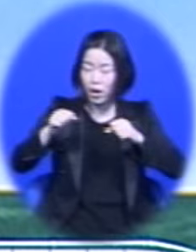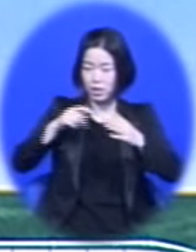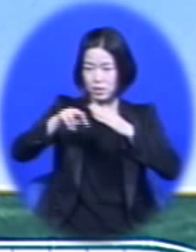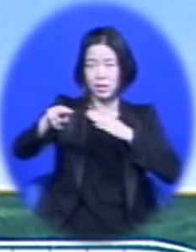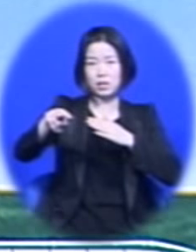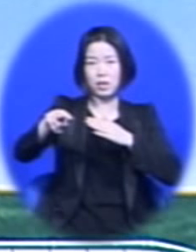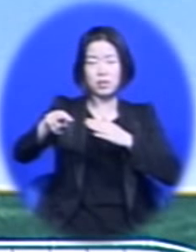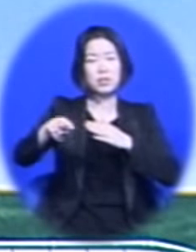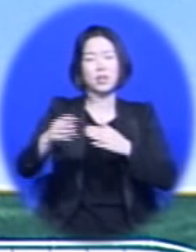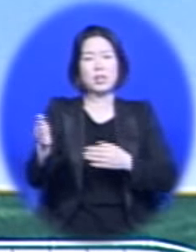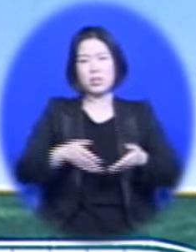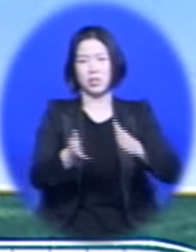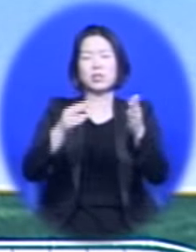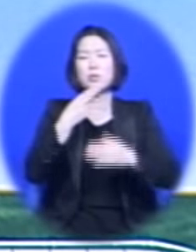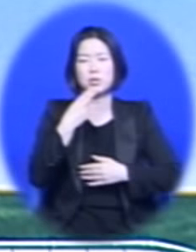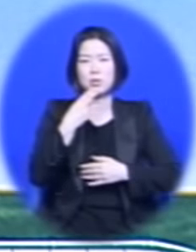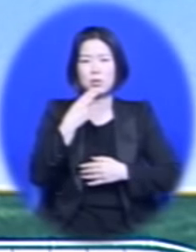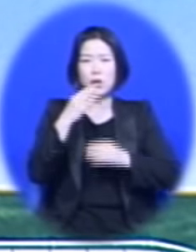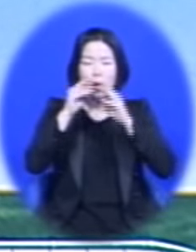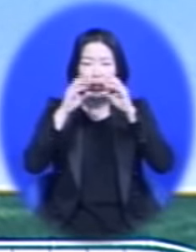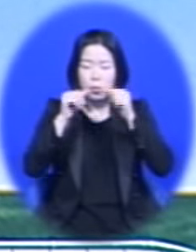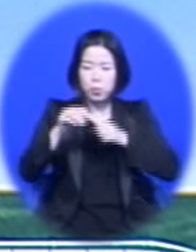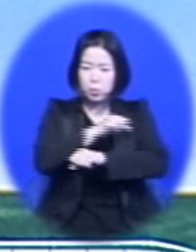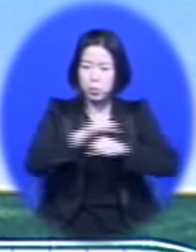없습니다. 사막에는 길이 없습니다.